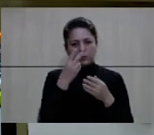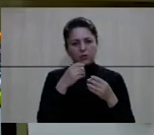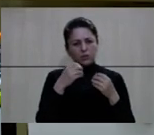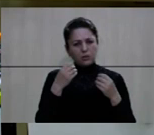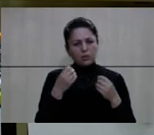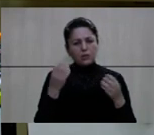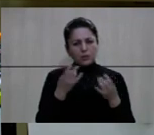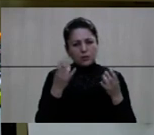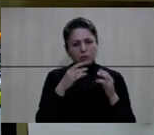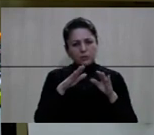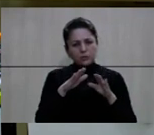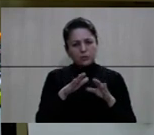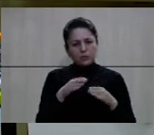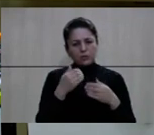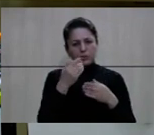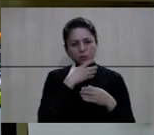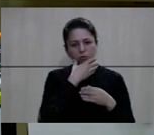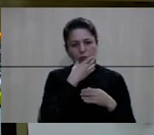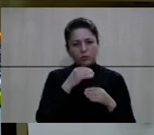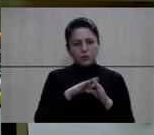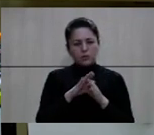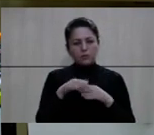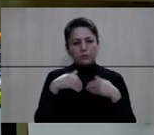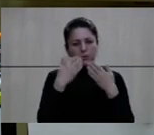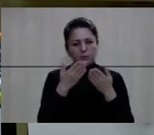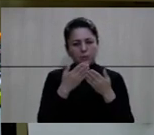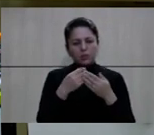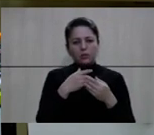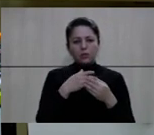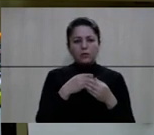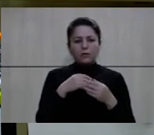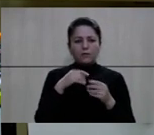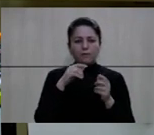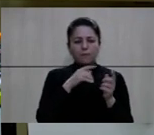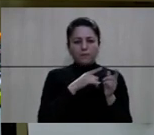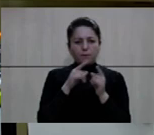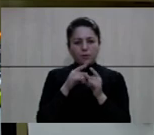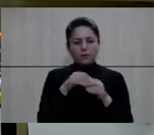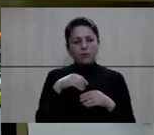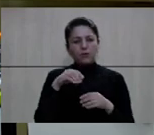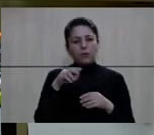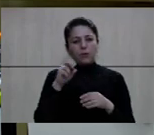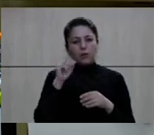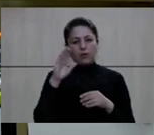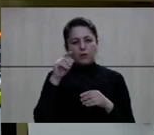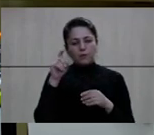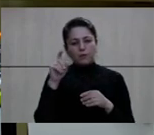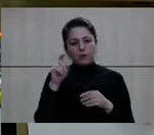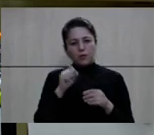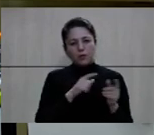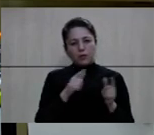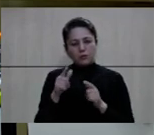va kerakli joylarini sizlarga yetkazib berib, chiroyli qilib video lavha tayyorlashda o'z o'rniga ega